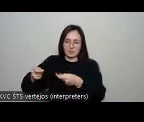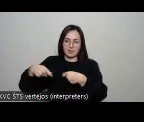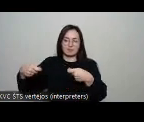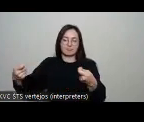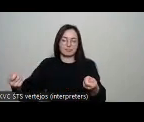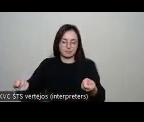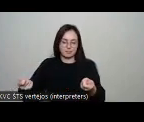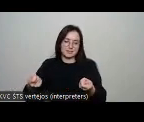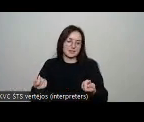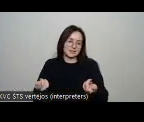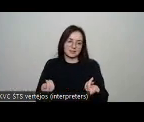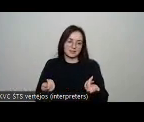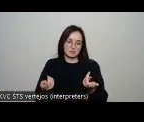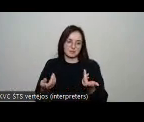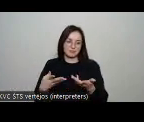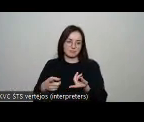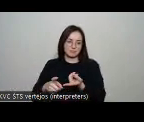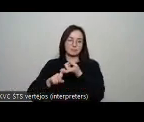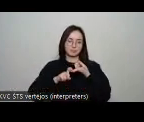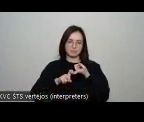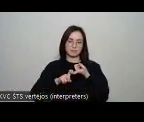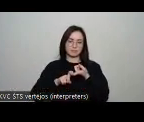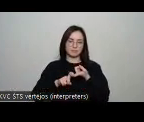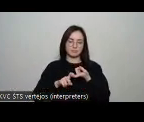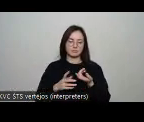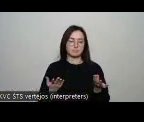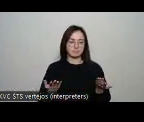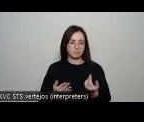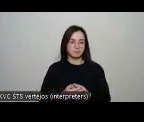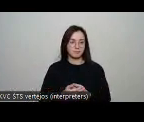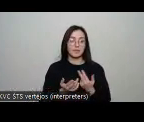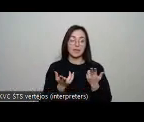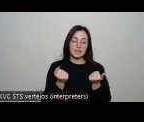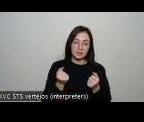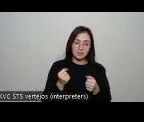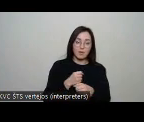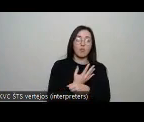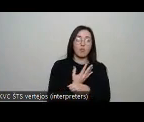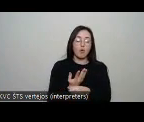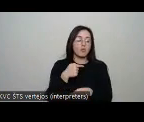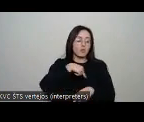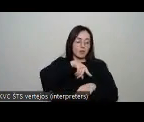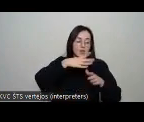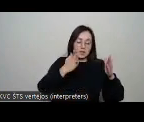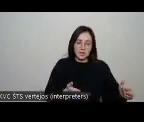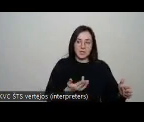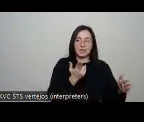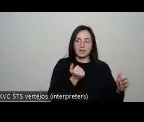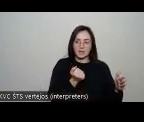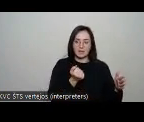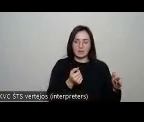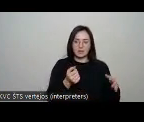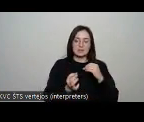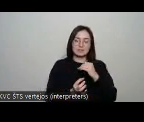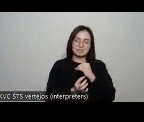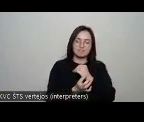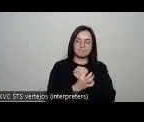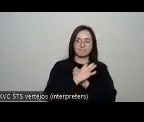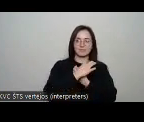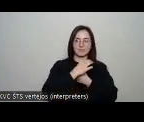rankų. O kalbant apie dėmę, tai yra pavojinga. Taip, kai buvo COVID-as, aš privalėjau išmokti,